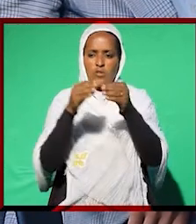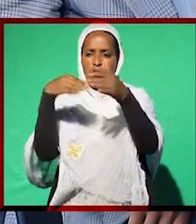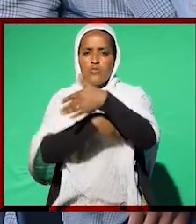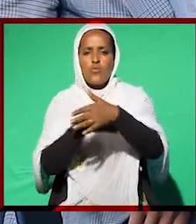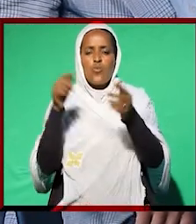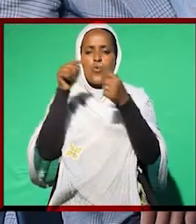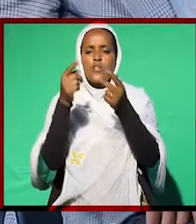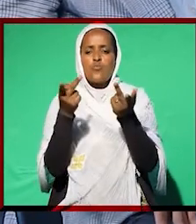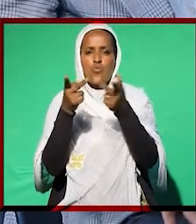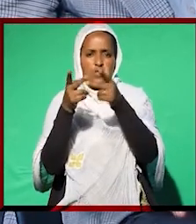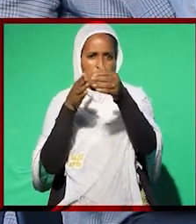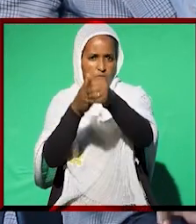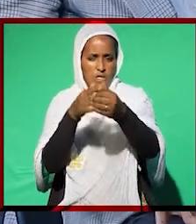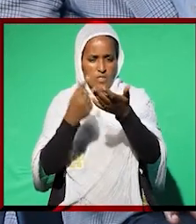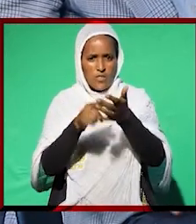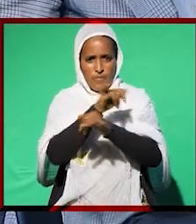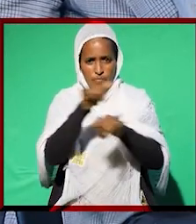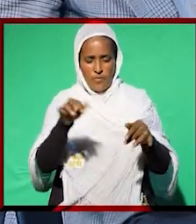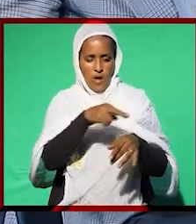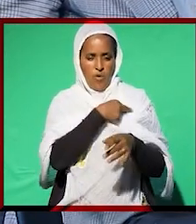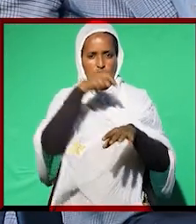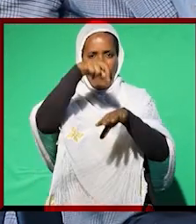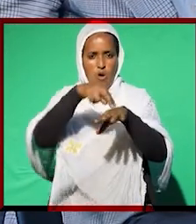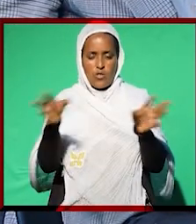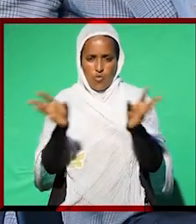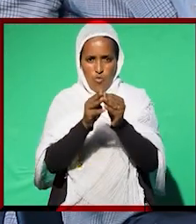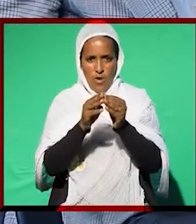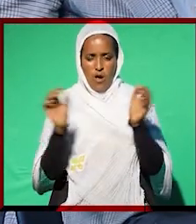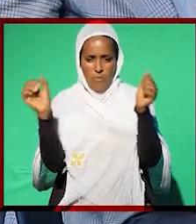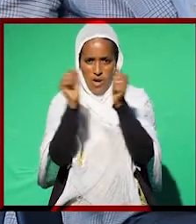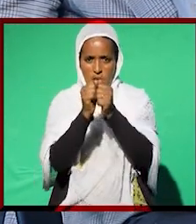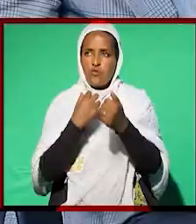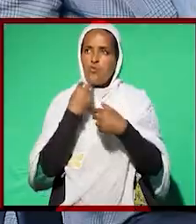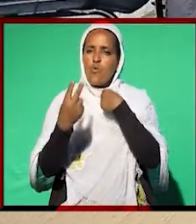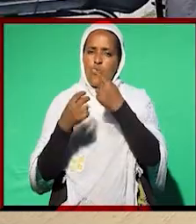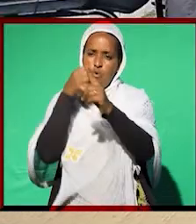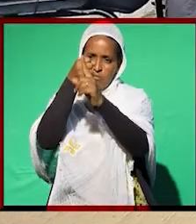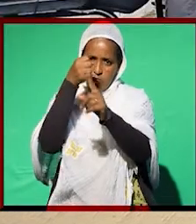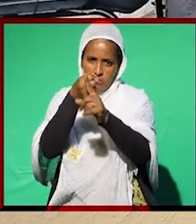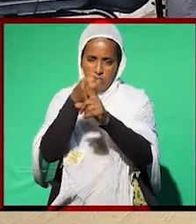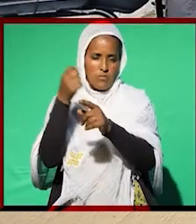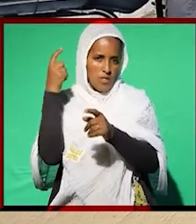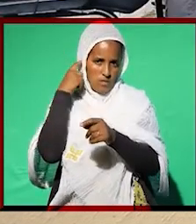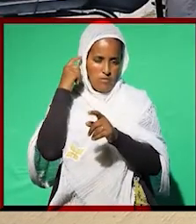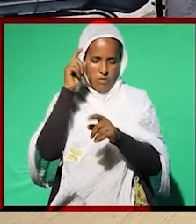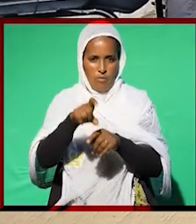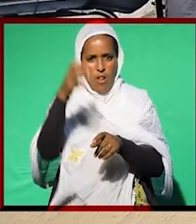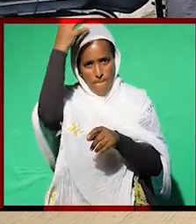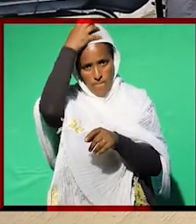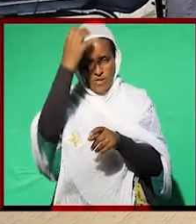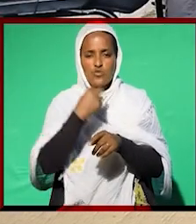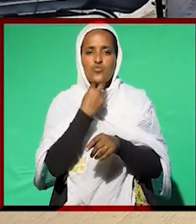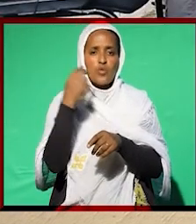ወይ? ወዴት ነው እየሄደ ያለው? ከዚህ አንጻር የሃይማኖት ተቋማት ጉባኤ በጋራ ልንጮህ በጋራ ጩኸታችን ልናሰማ